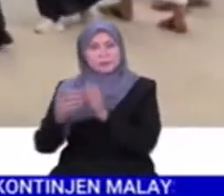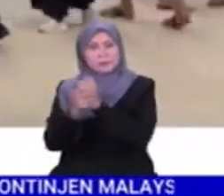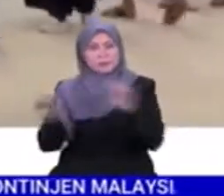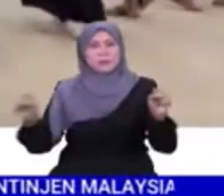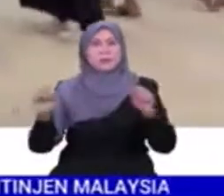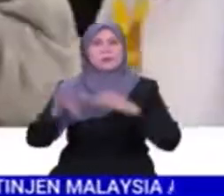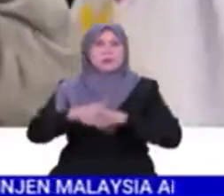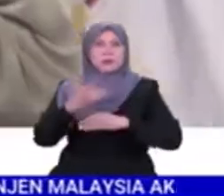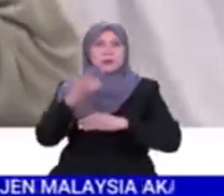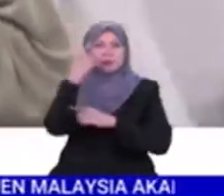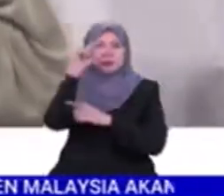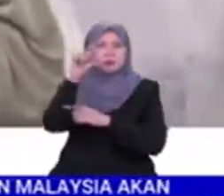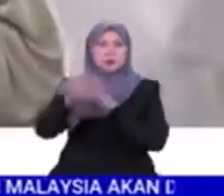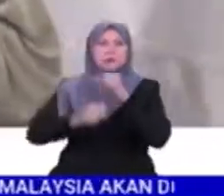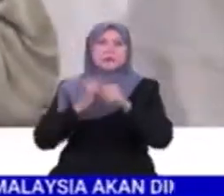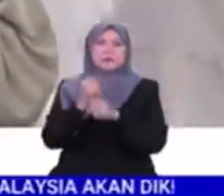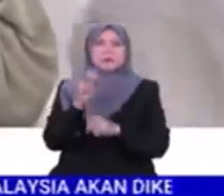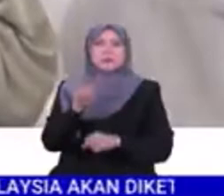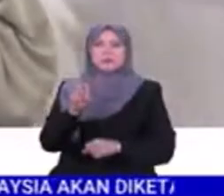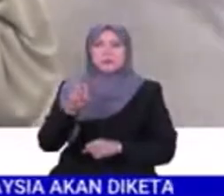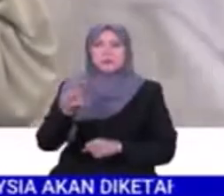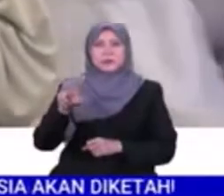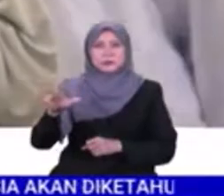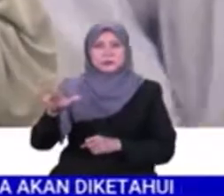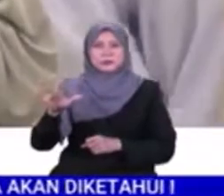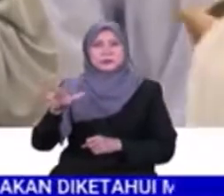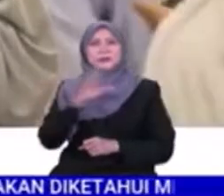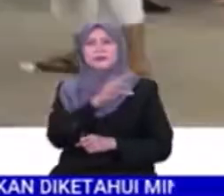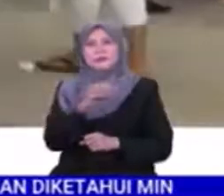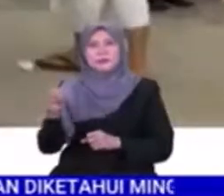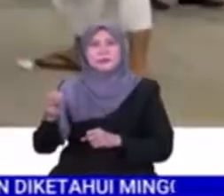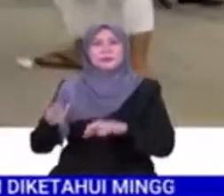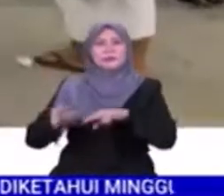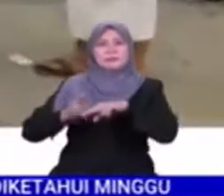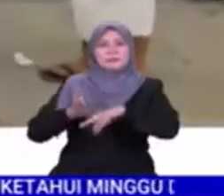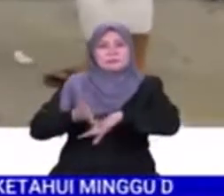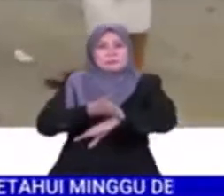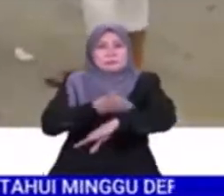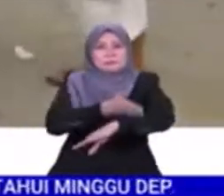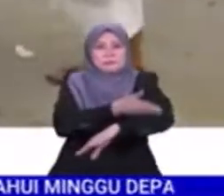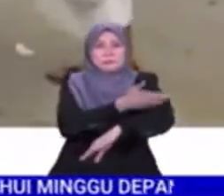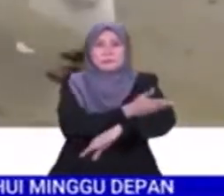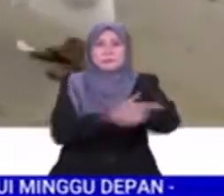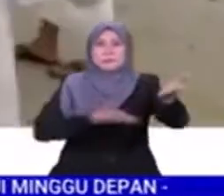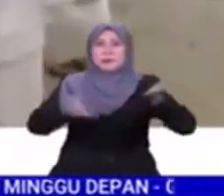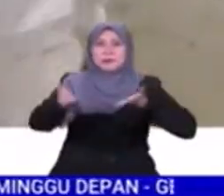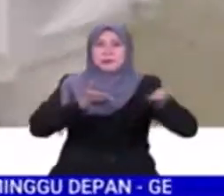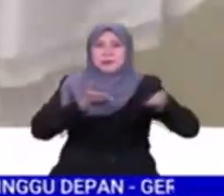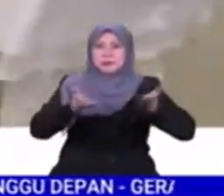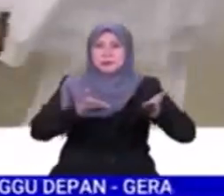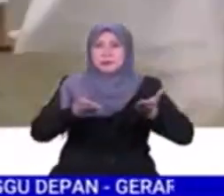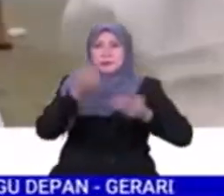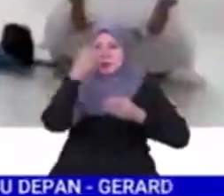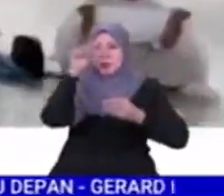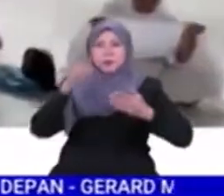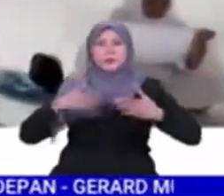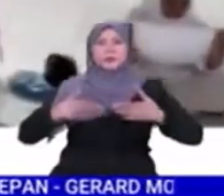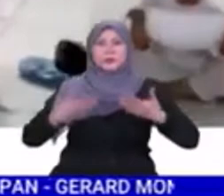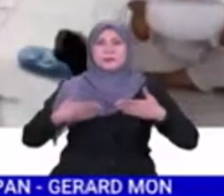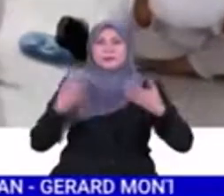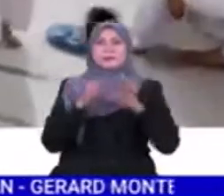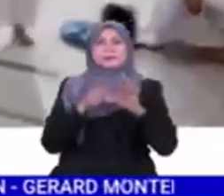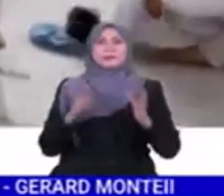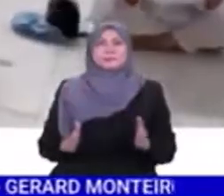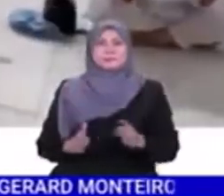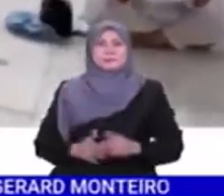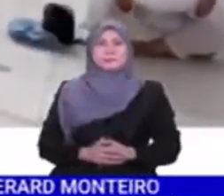awal bagi musim haji 2023 di samping mempertingkat dan menambah baik perkhidmatan demi kesejahteraan jemaah